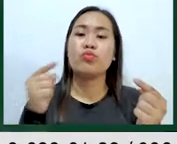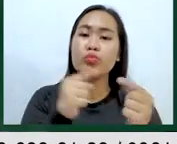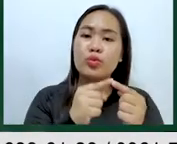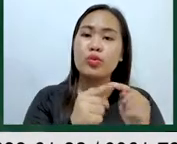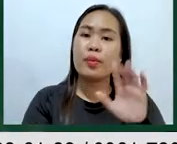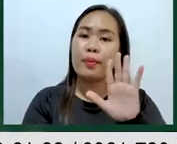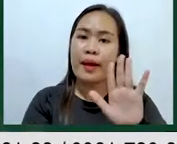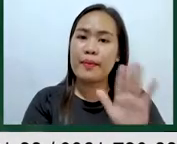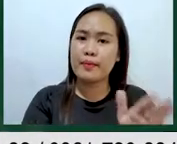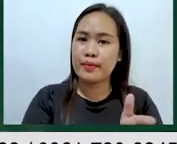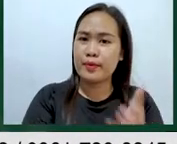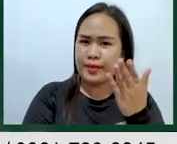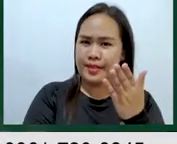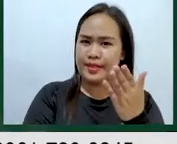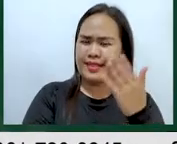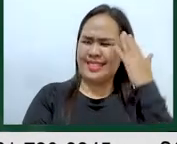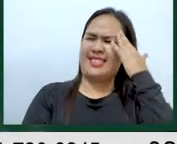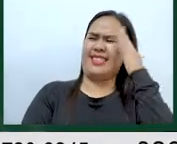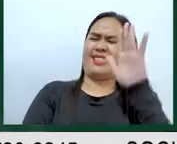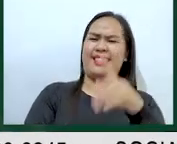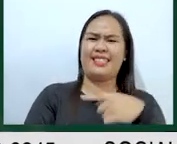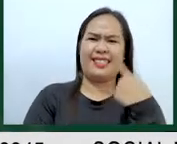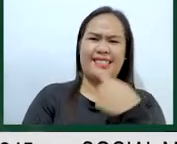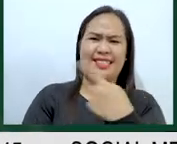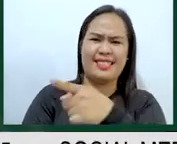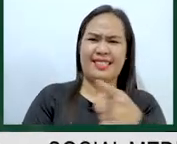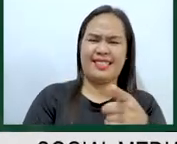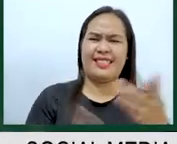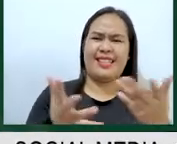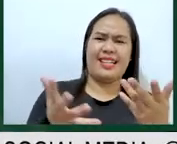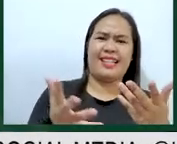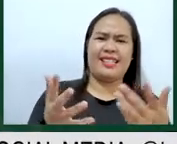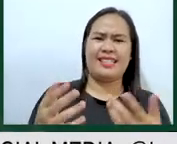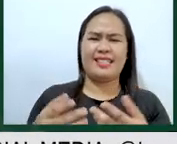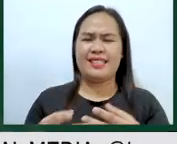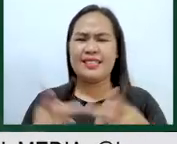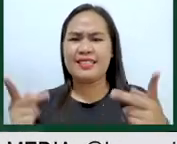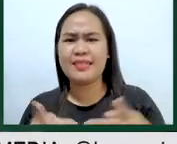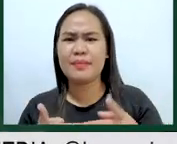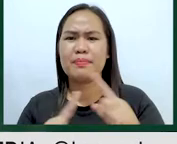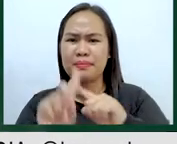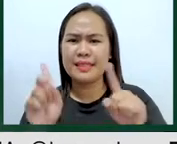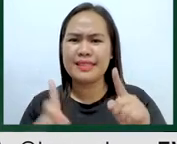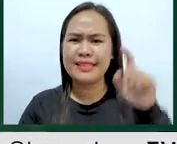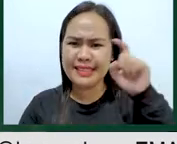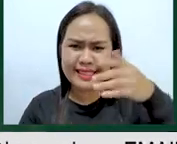nang galing at hindi, at hanggang ngayon, hindi natin alam ang curfew. Pero